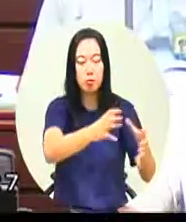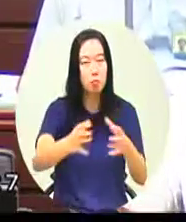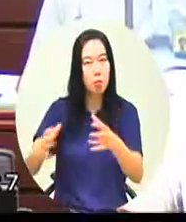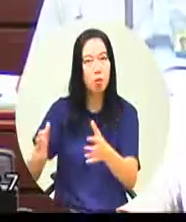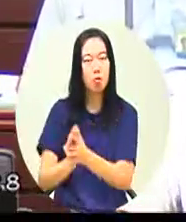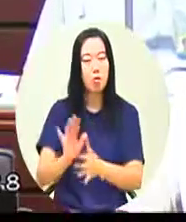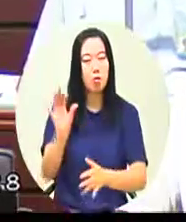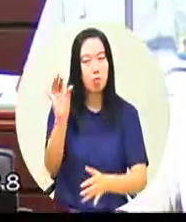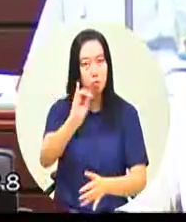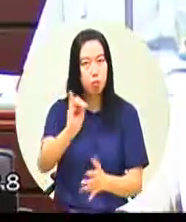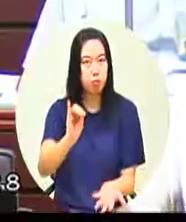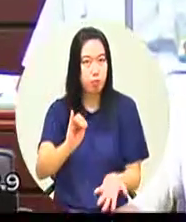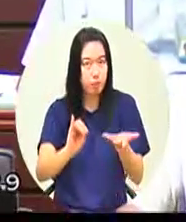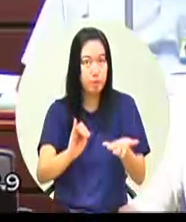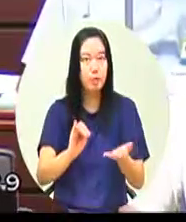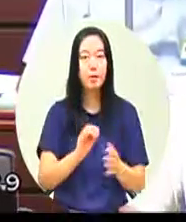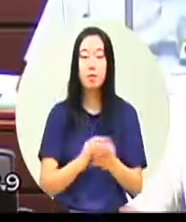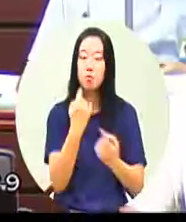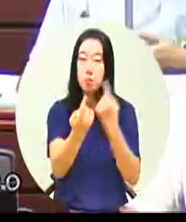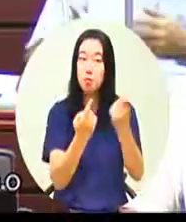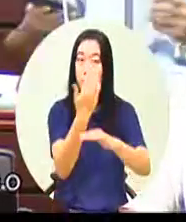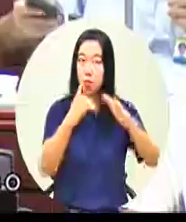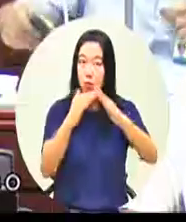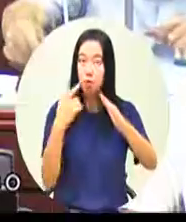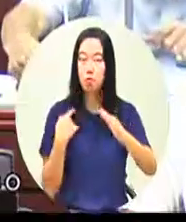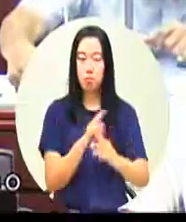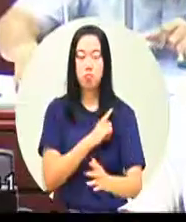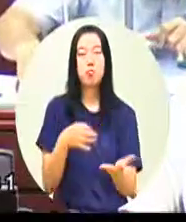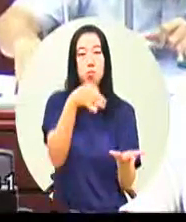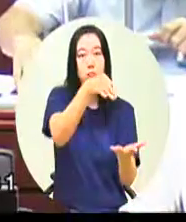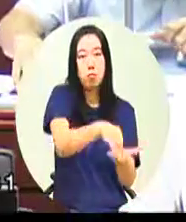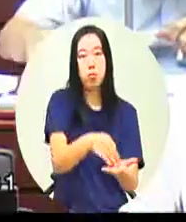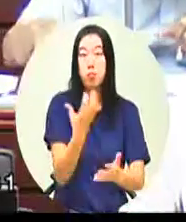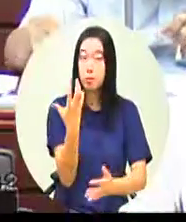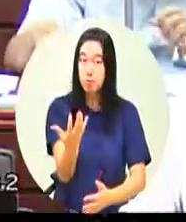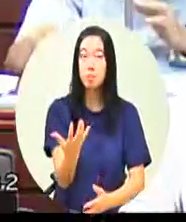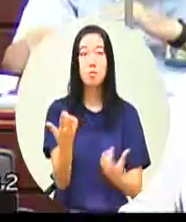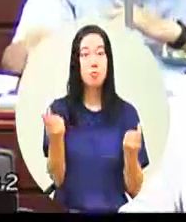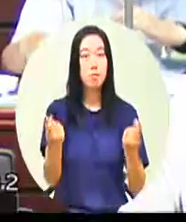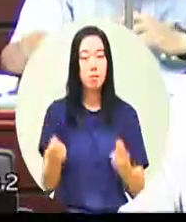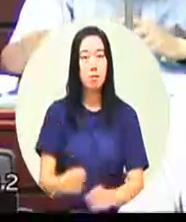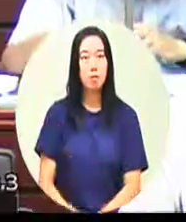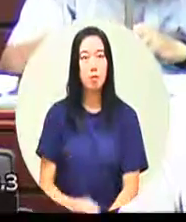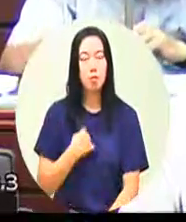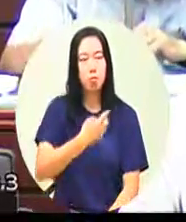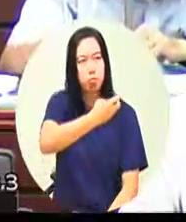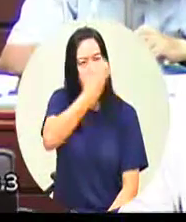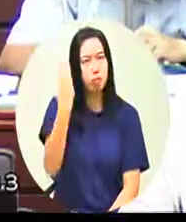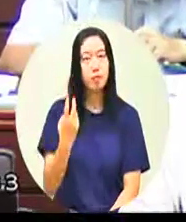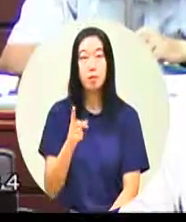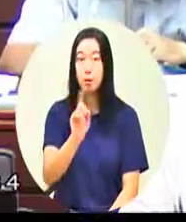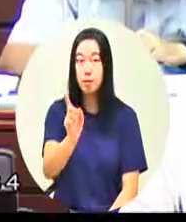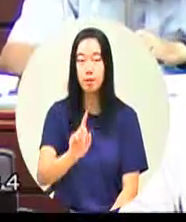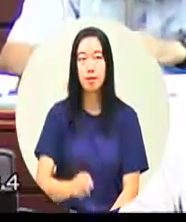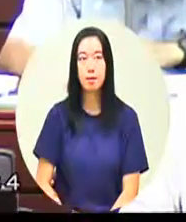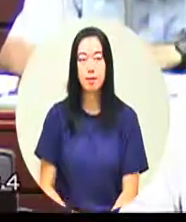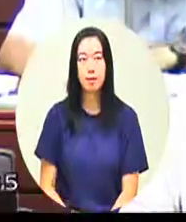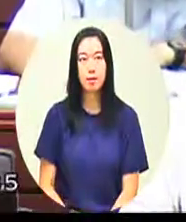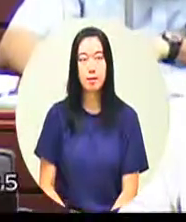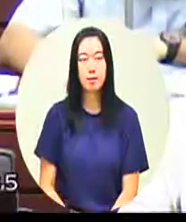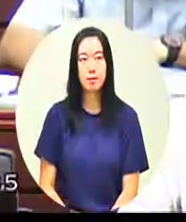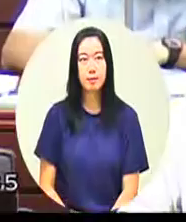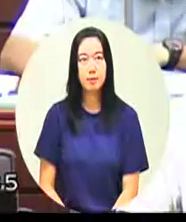那参与的学校呢，团体自己去报名的也很多。那我发现一个足实在的现